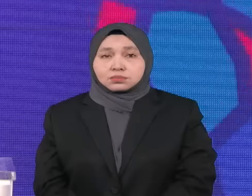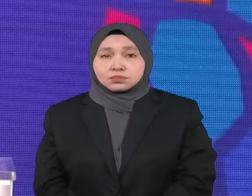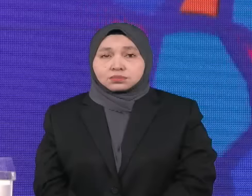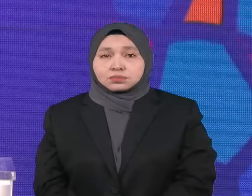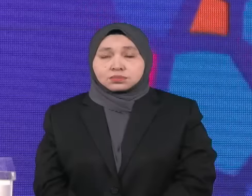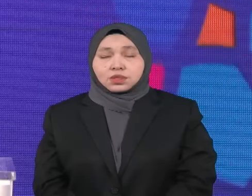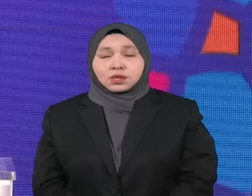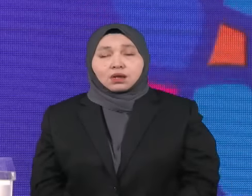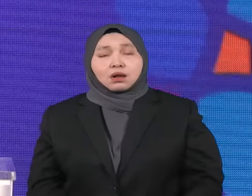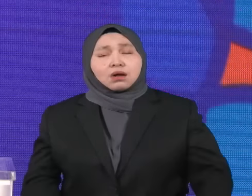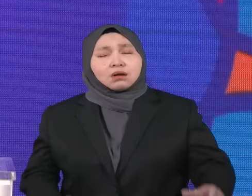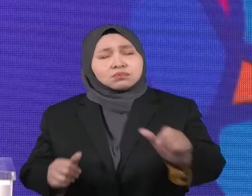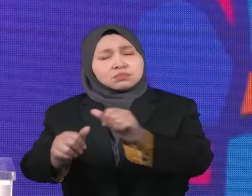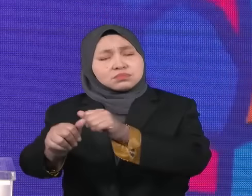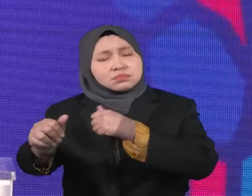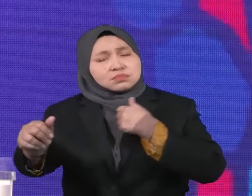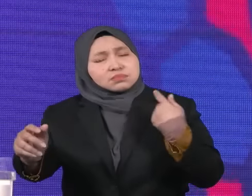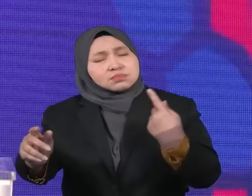وقنا